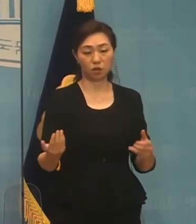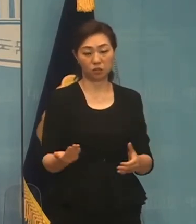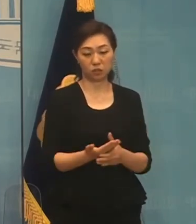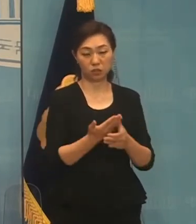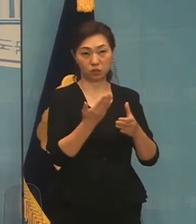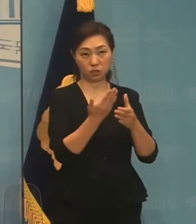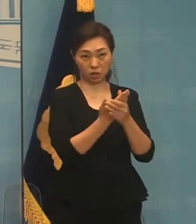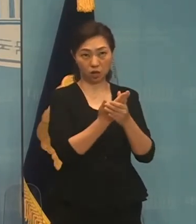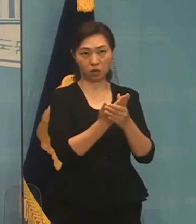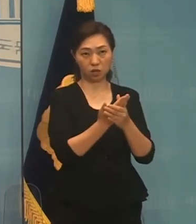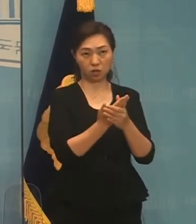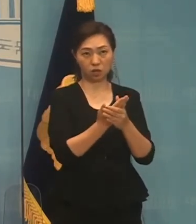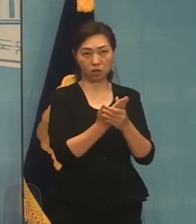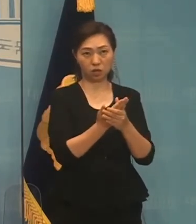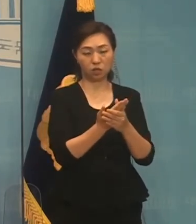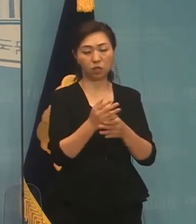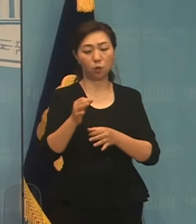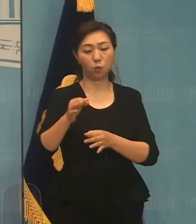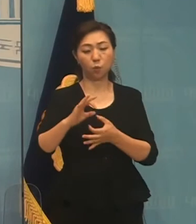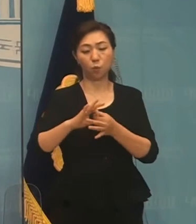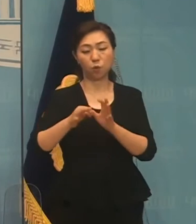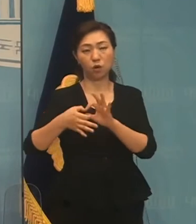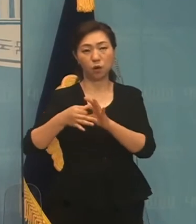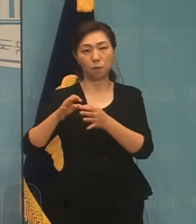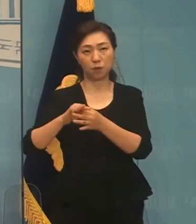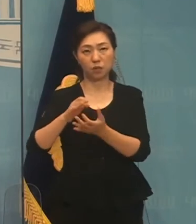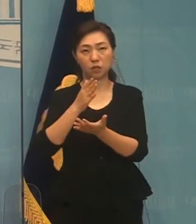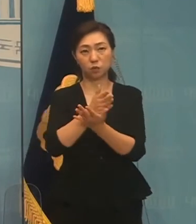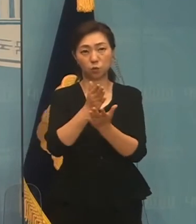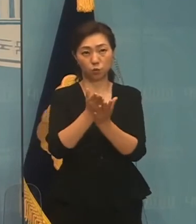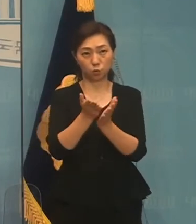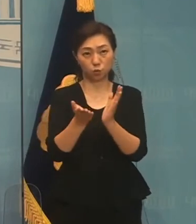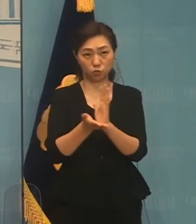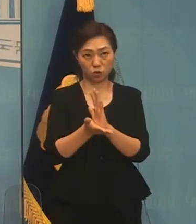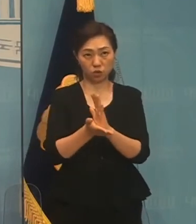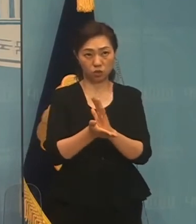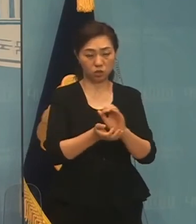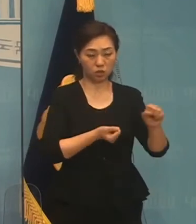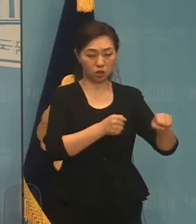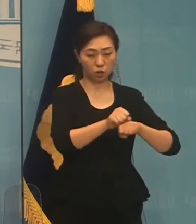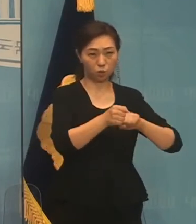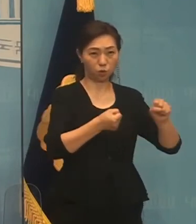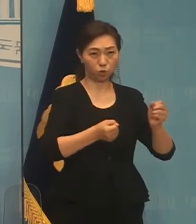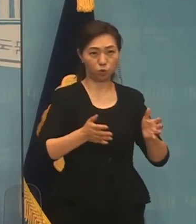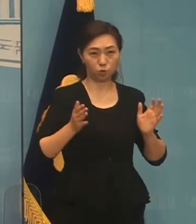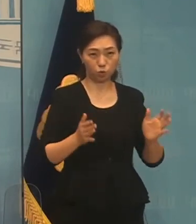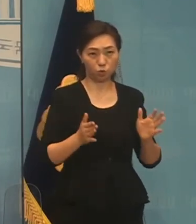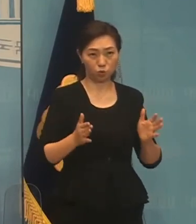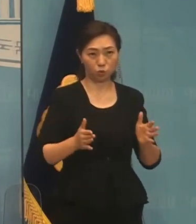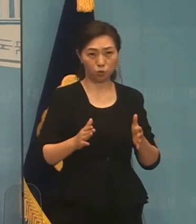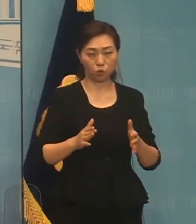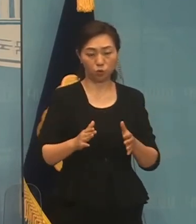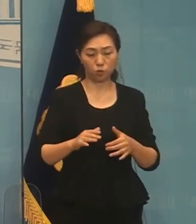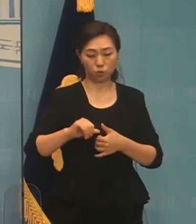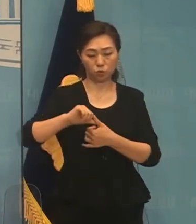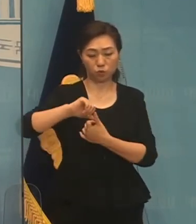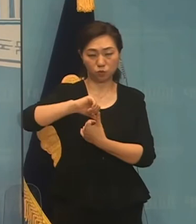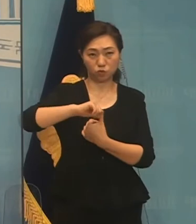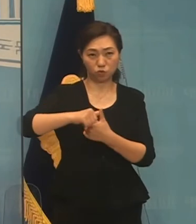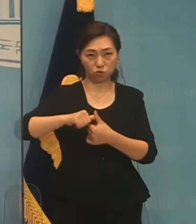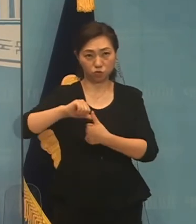종목인 육상, 구기, 태권도, 유도